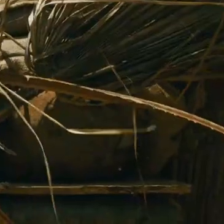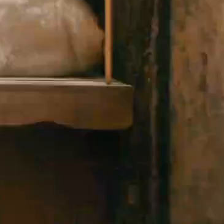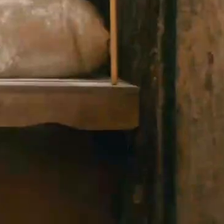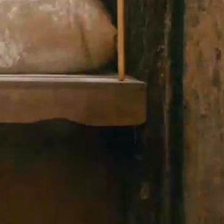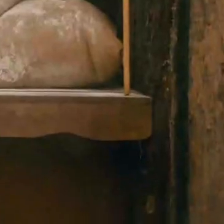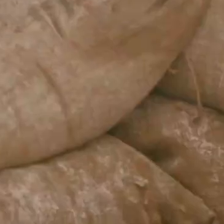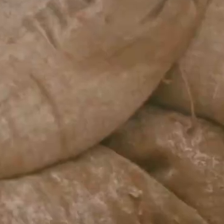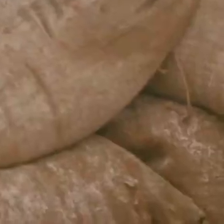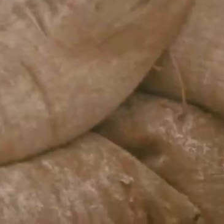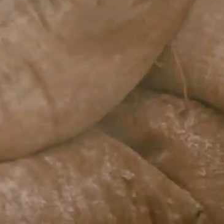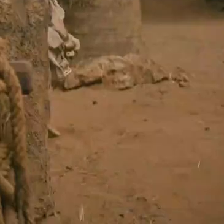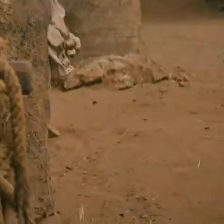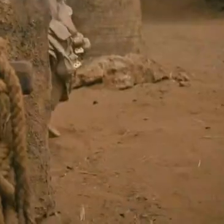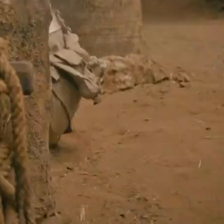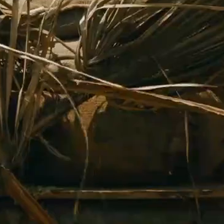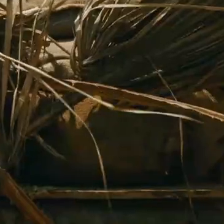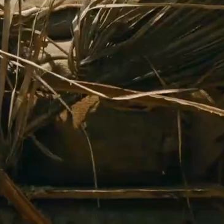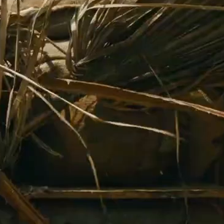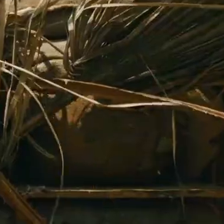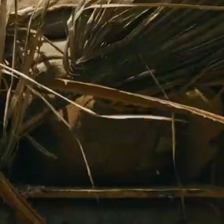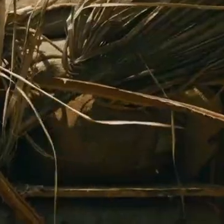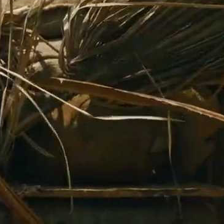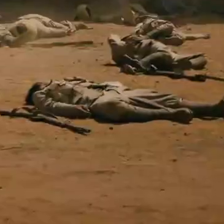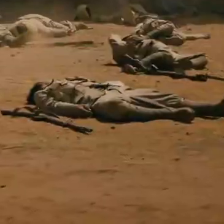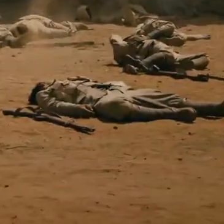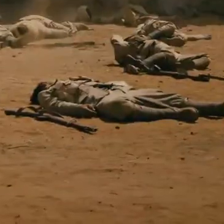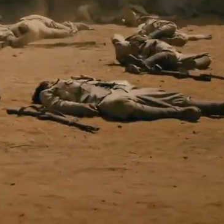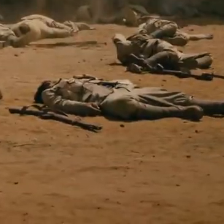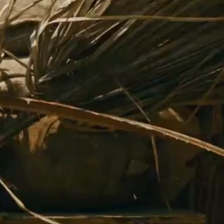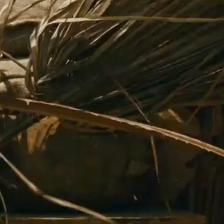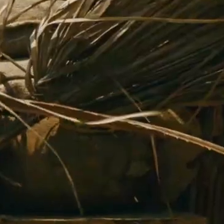Şamil meydanda ilerleyen İngilizlere odaklanmış.